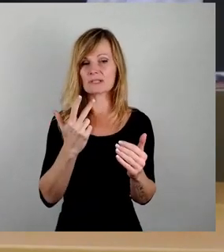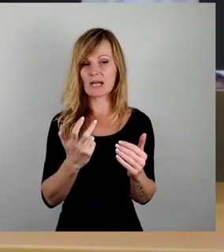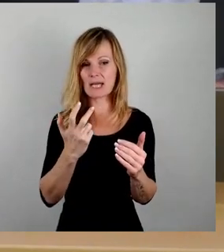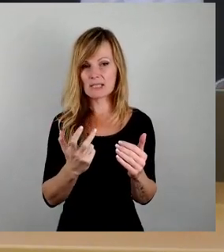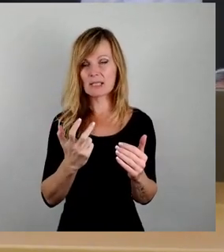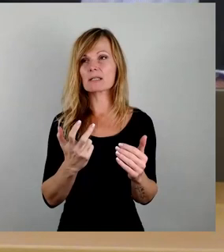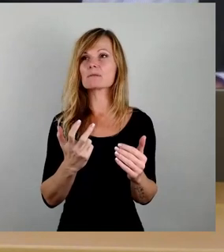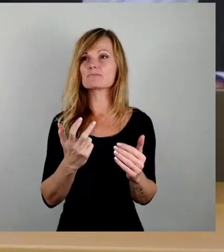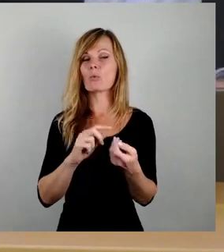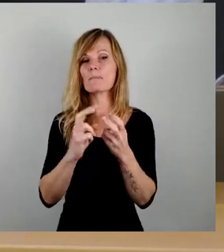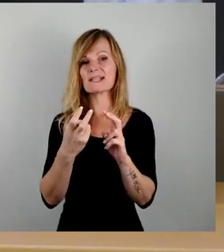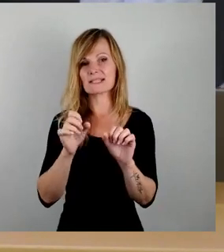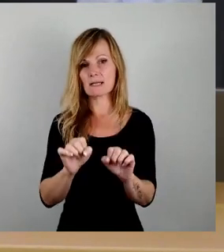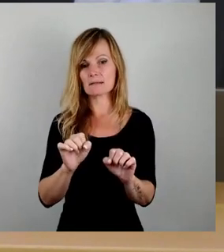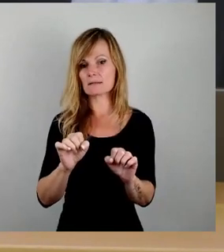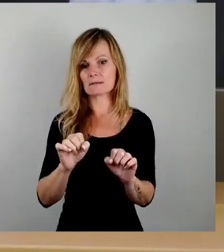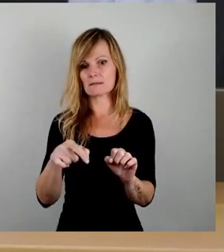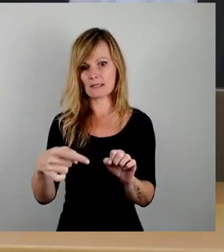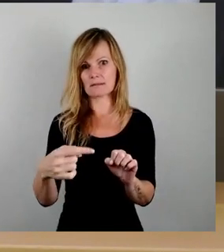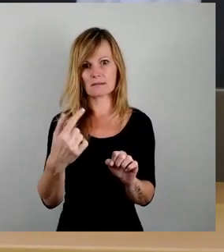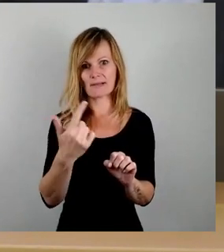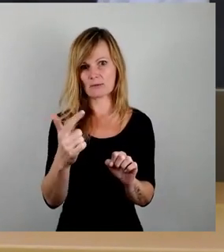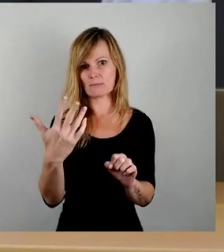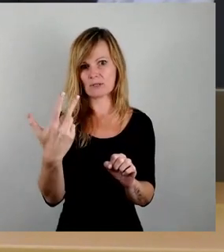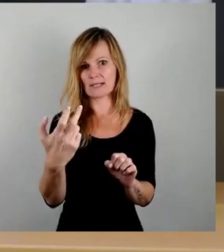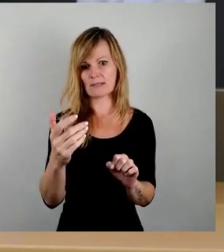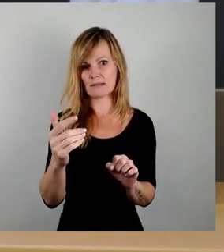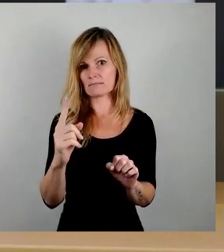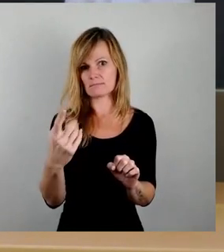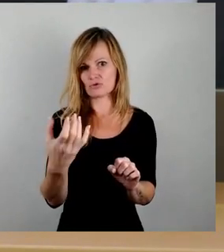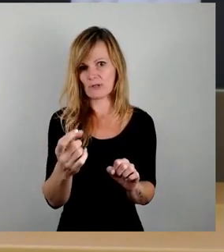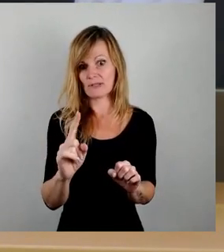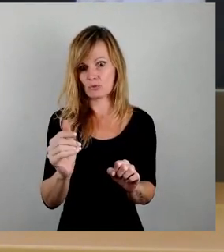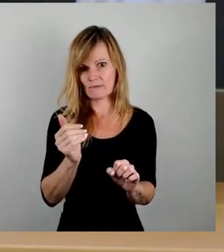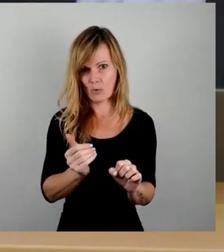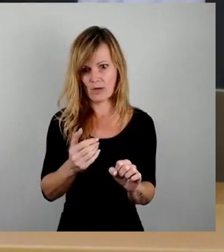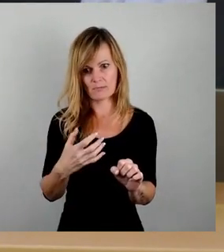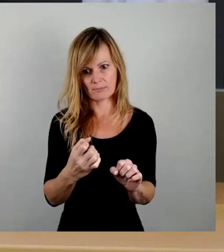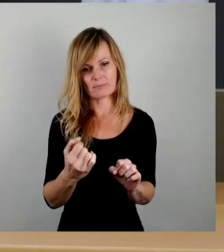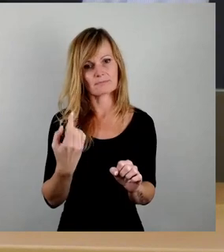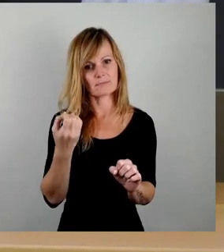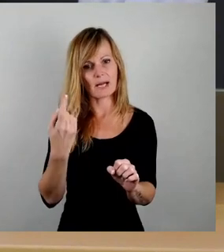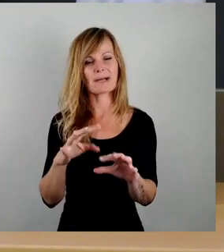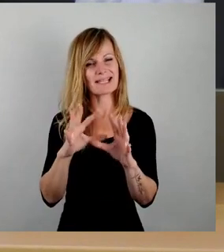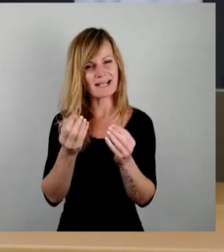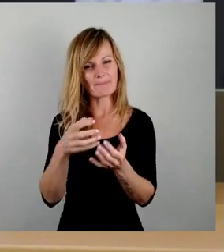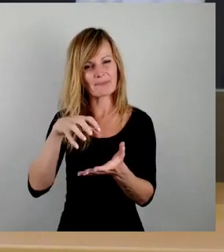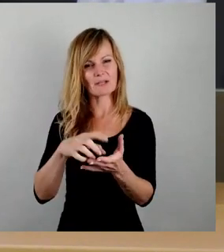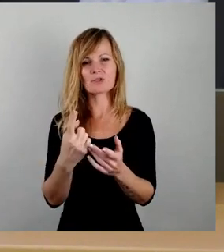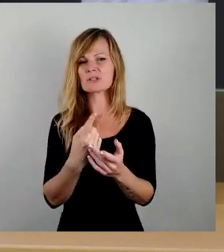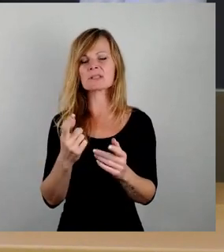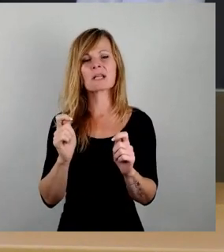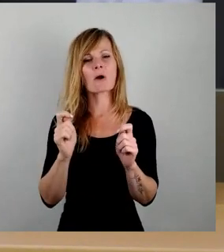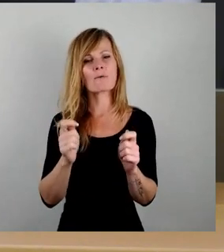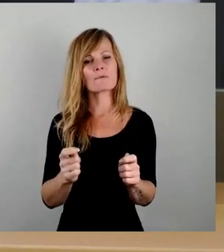realisieren können. Sonst schaffen wir 35 ja gar nicht. Aber gesamtstädtisch wird es ist auch nicht der Auftrag, den wir haben, ist auch